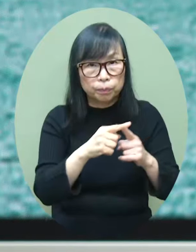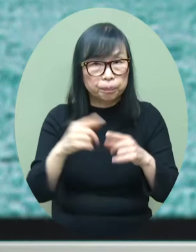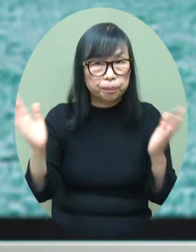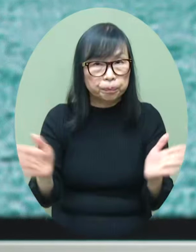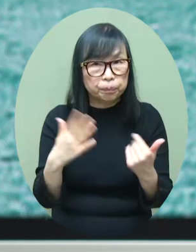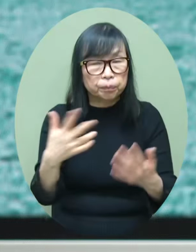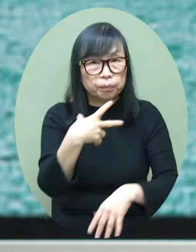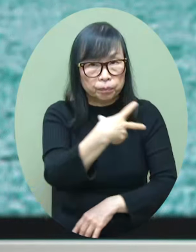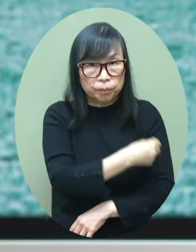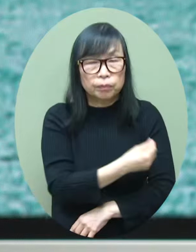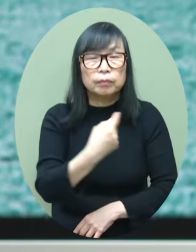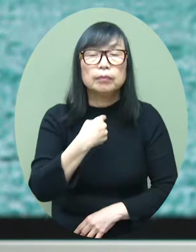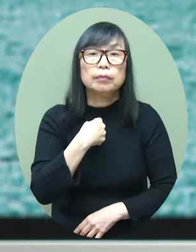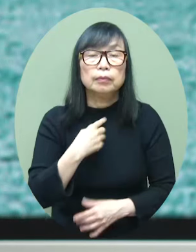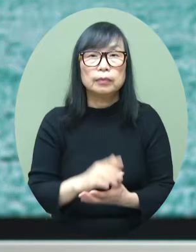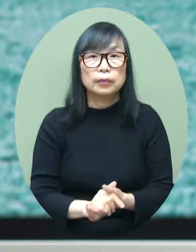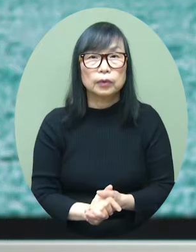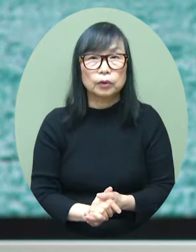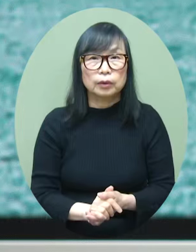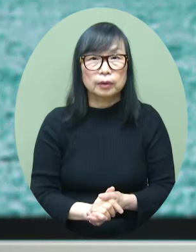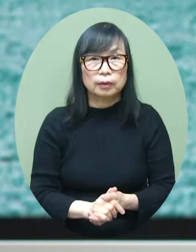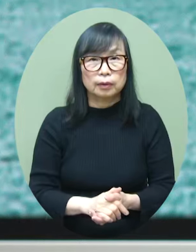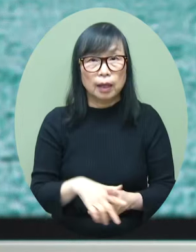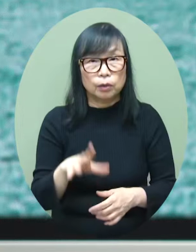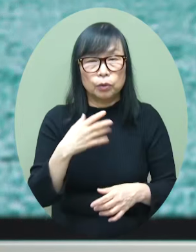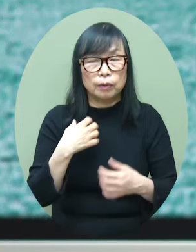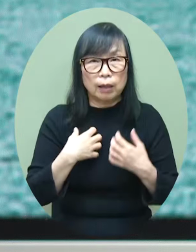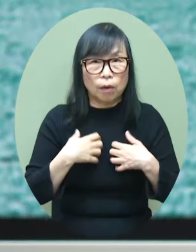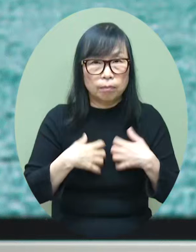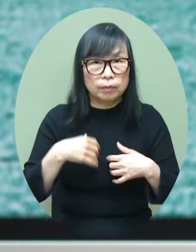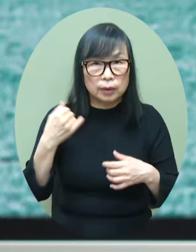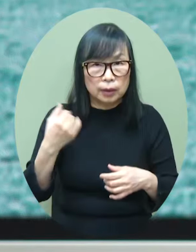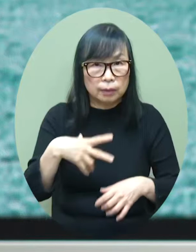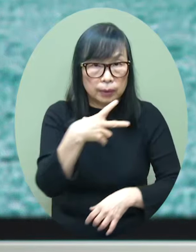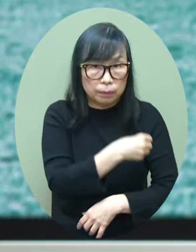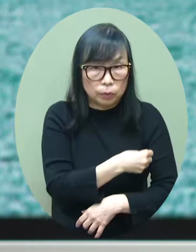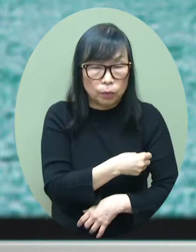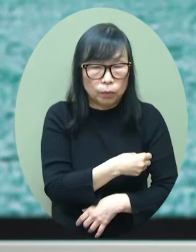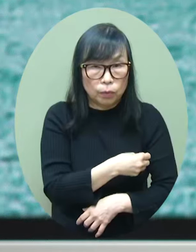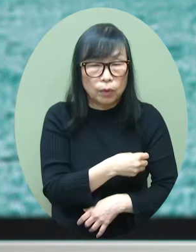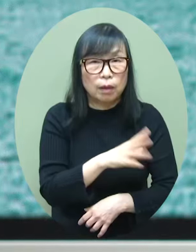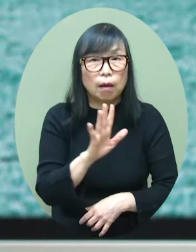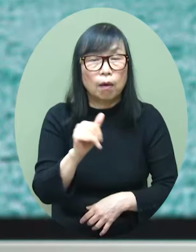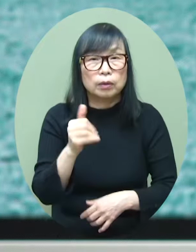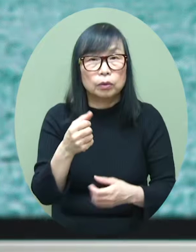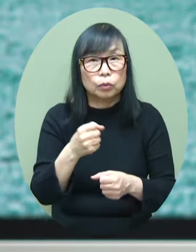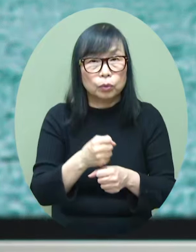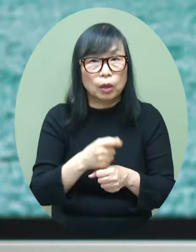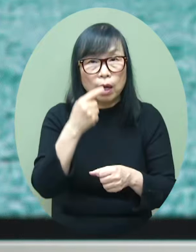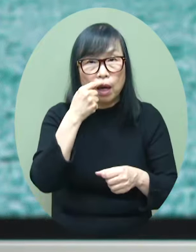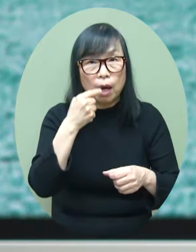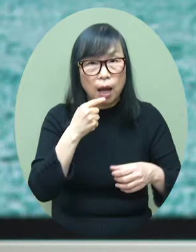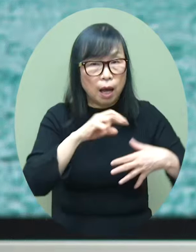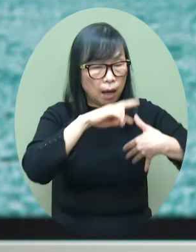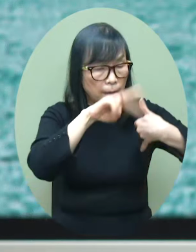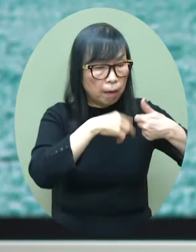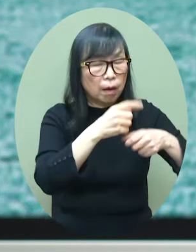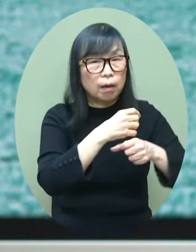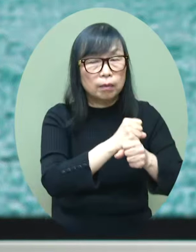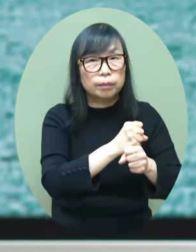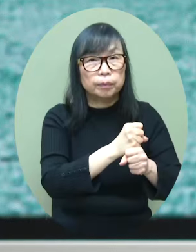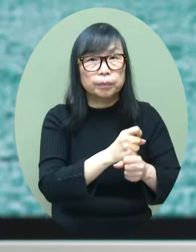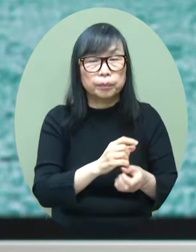冠嘅疫苗啦。咁如果真係未趕得切接種嘅人士咧，咁其實佢哋係可以做一個核酸檢測嘅